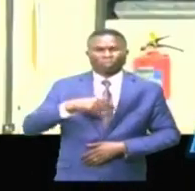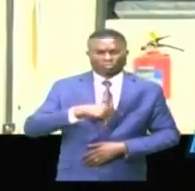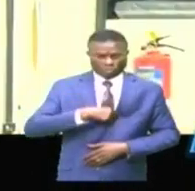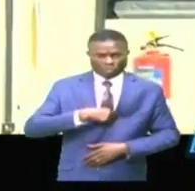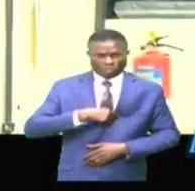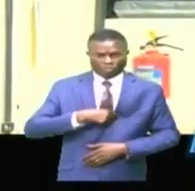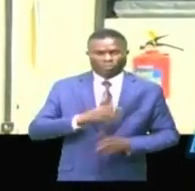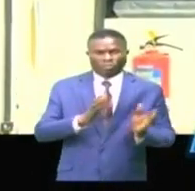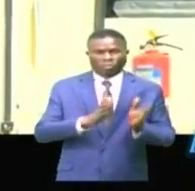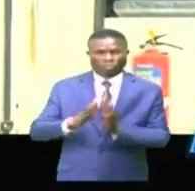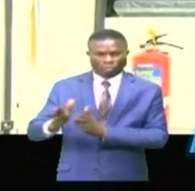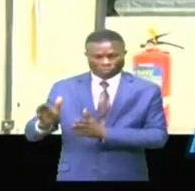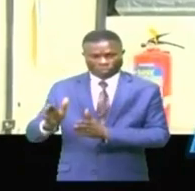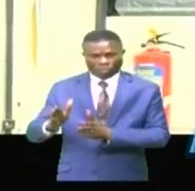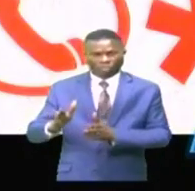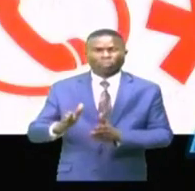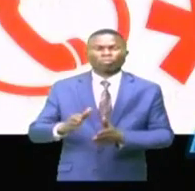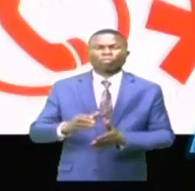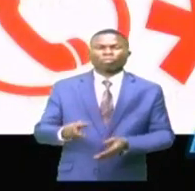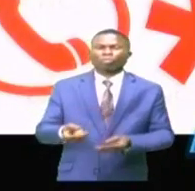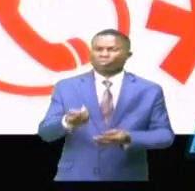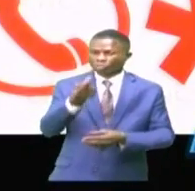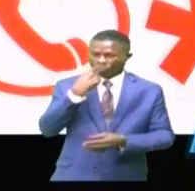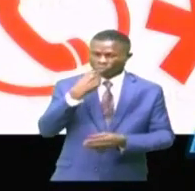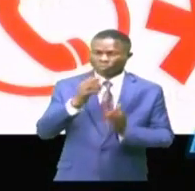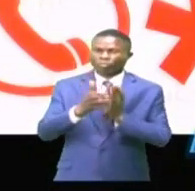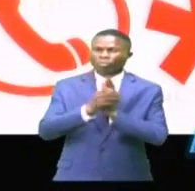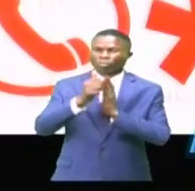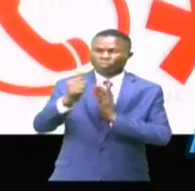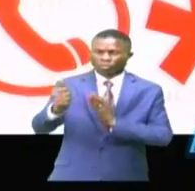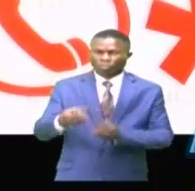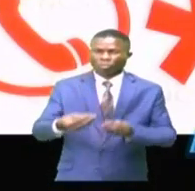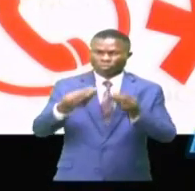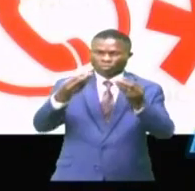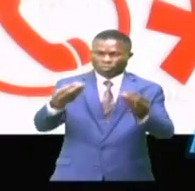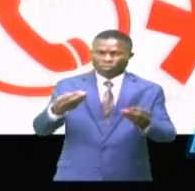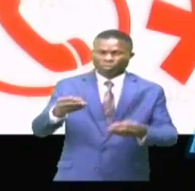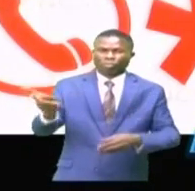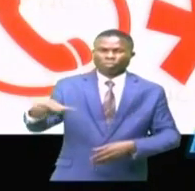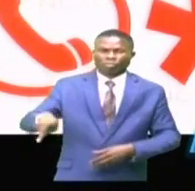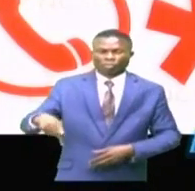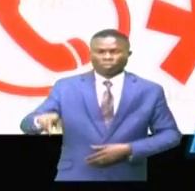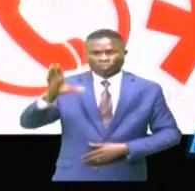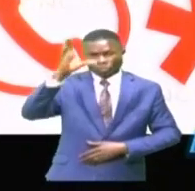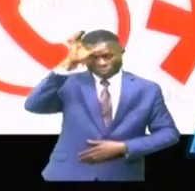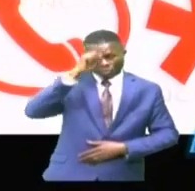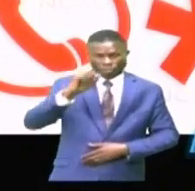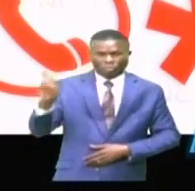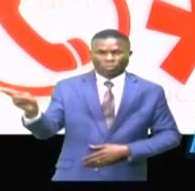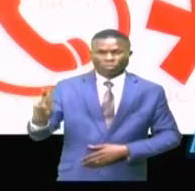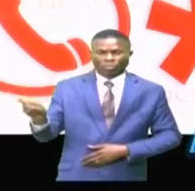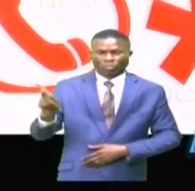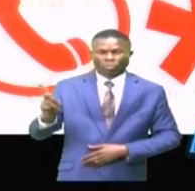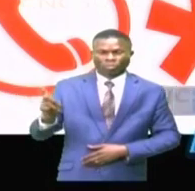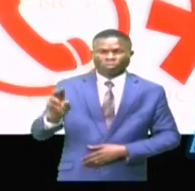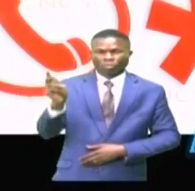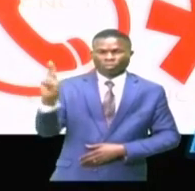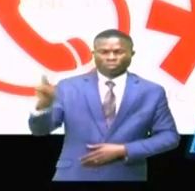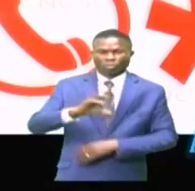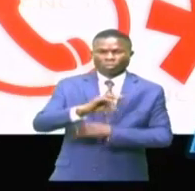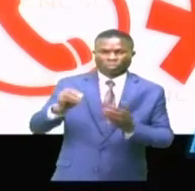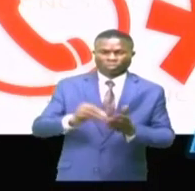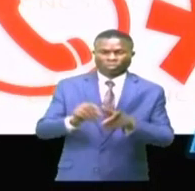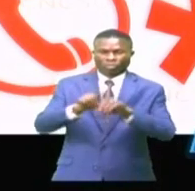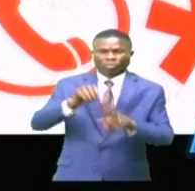d'élargir cette couverture de soins de qualité aux provinces du quilou du cassai du cassaï central